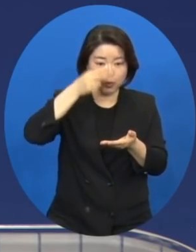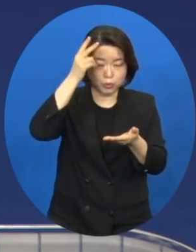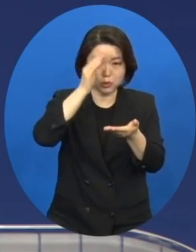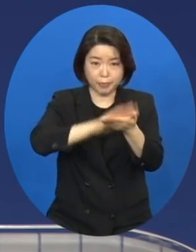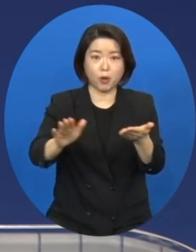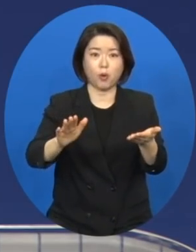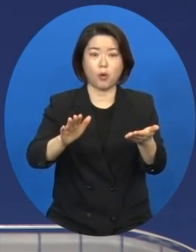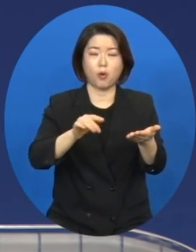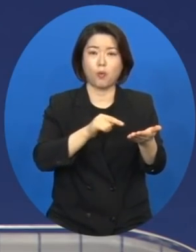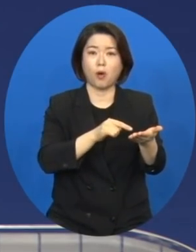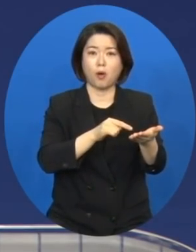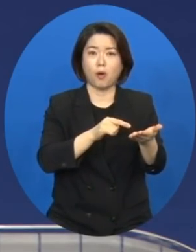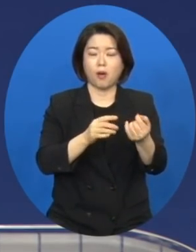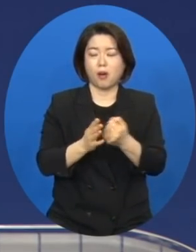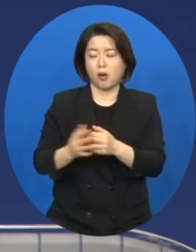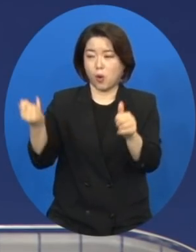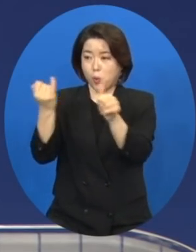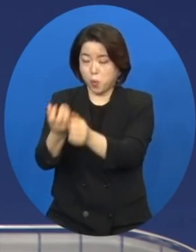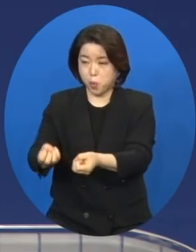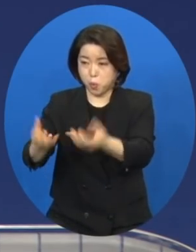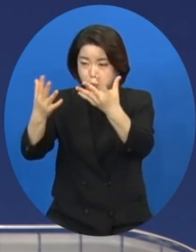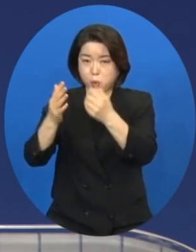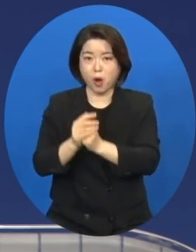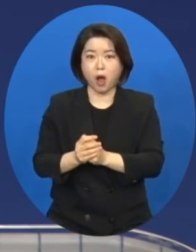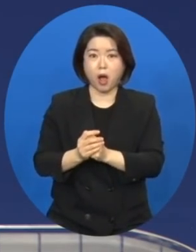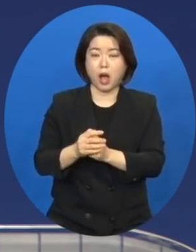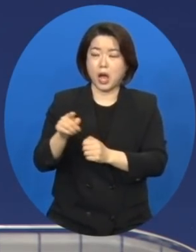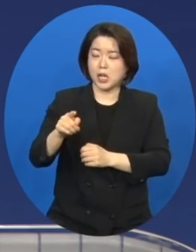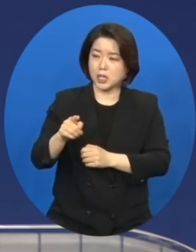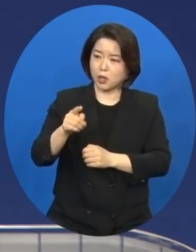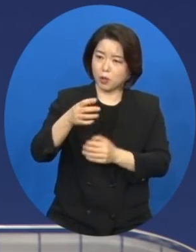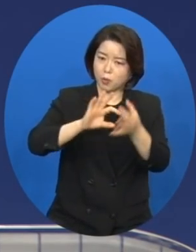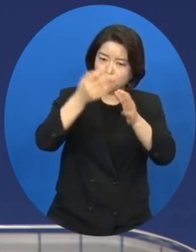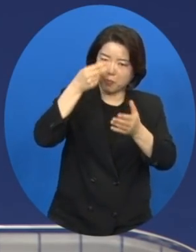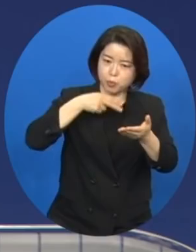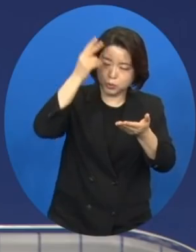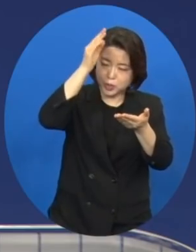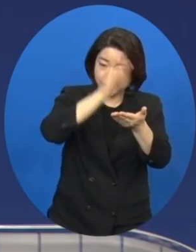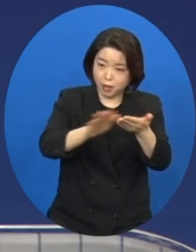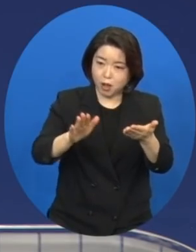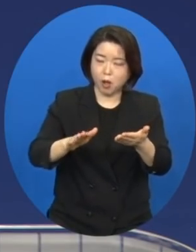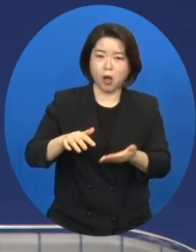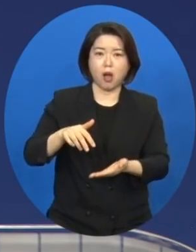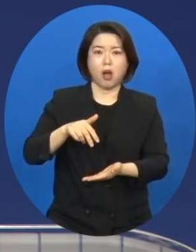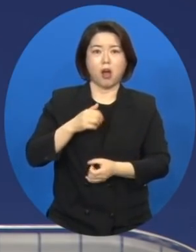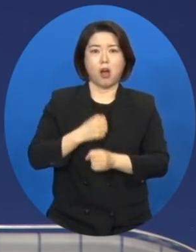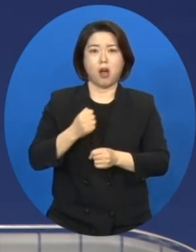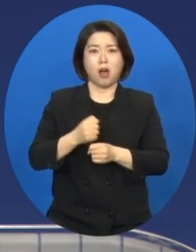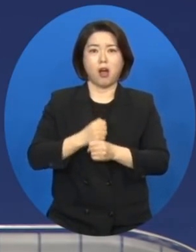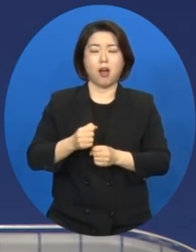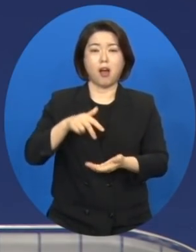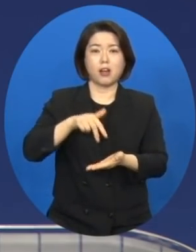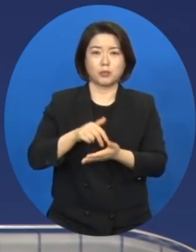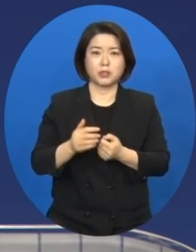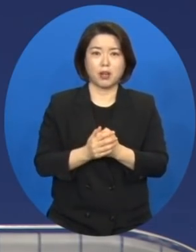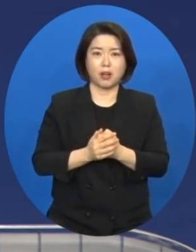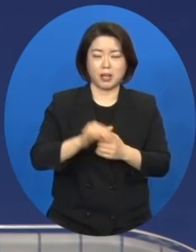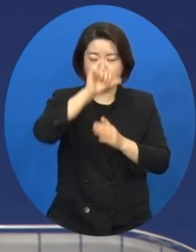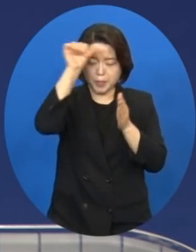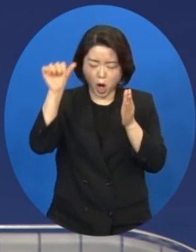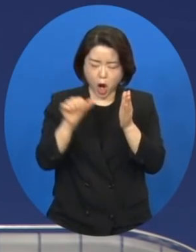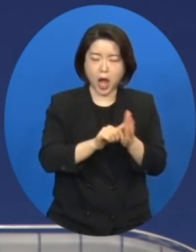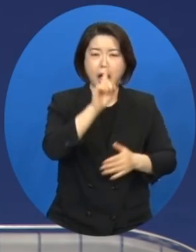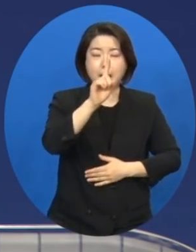혼인식을 또 혼인잔치를 연 이 신랑과 신부에게 이 포도주가 떨어진 것은 굉장히 당황스러운 일생에 한 번 있는